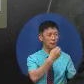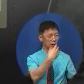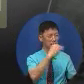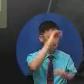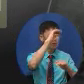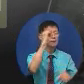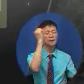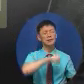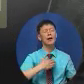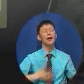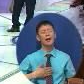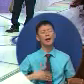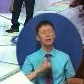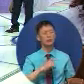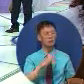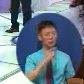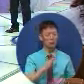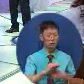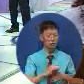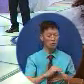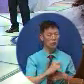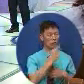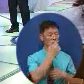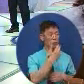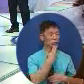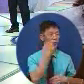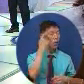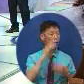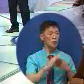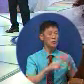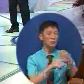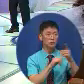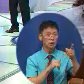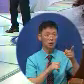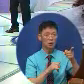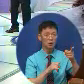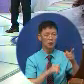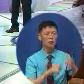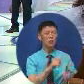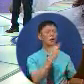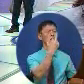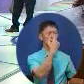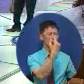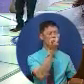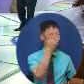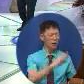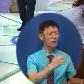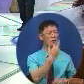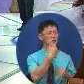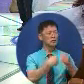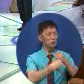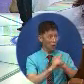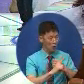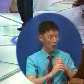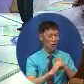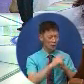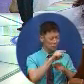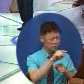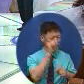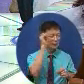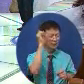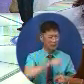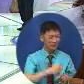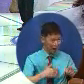거예요. 틀렸다는 피드백이 유능감을 낮추지 않는 이유가 여기 있죠. 당신이 틀렸는데 틀린 이유가 이것